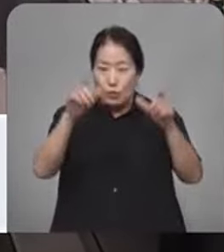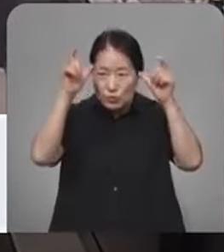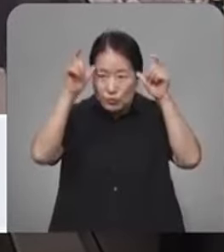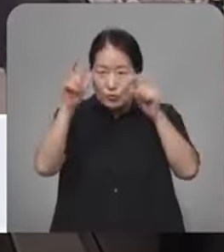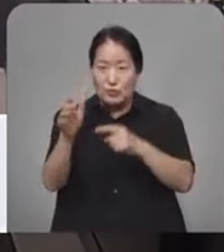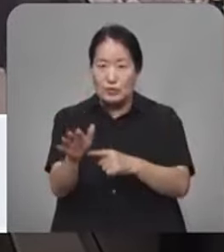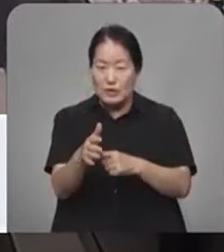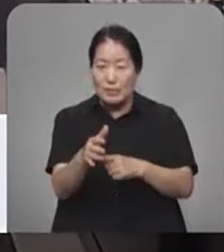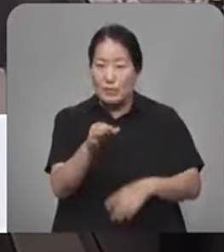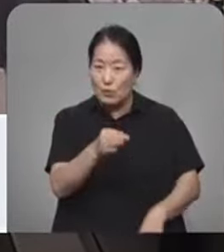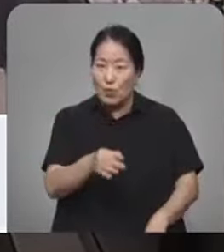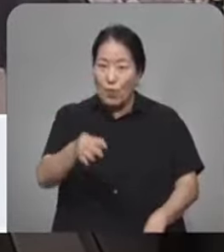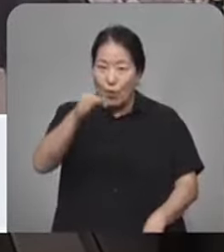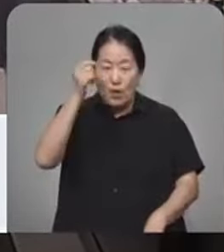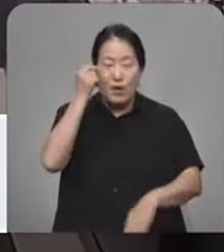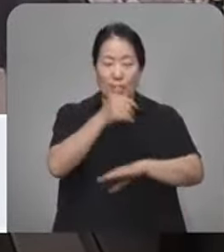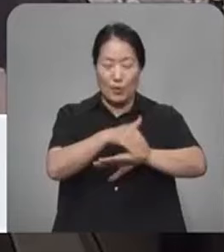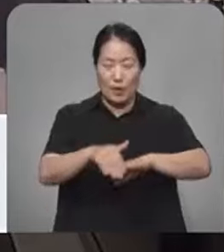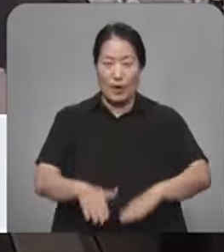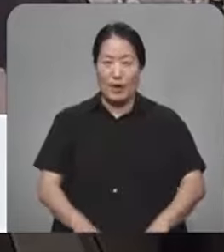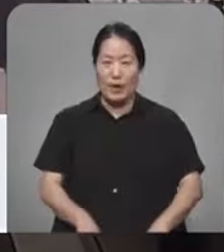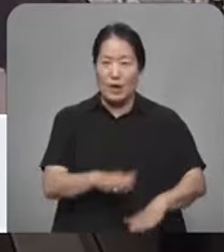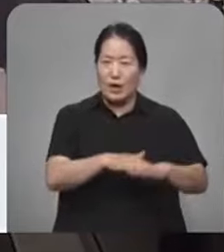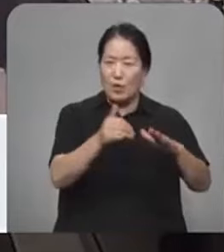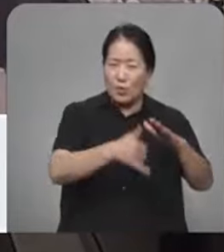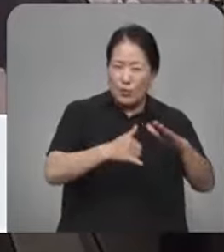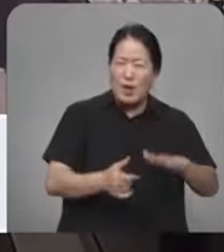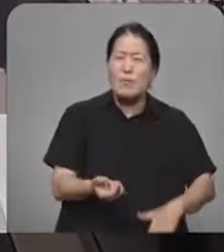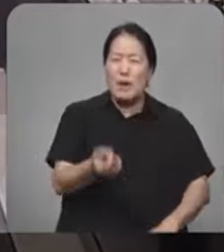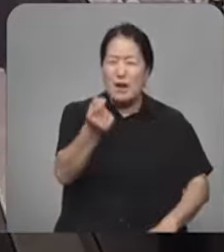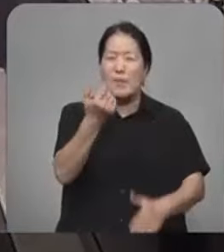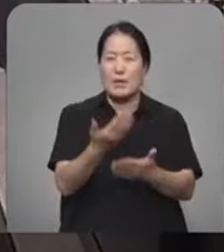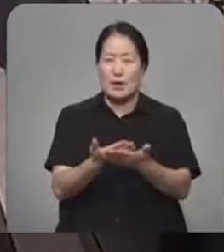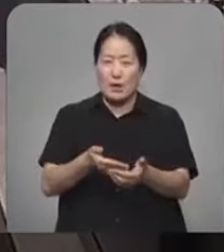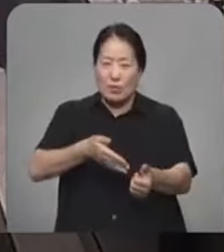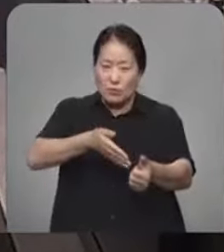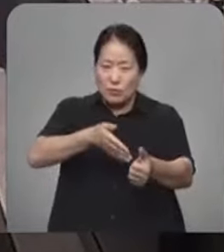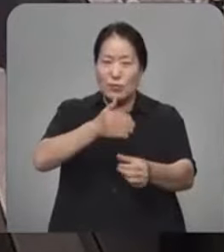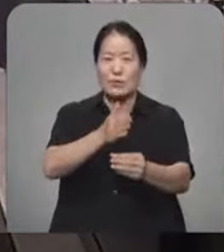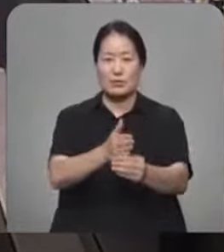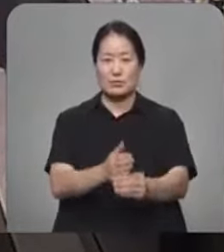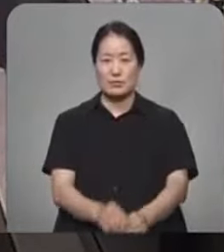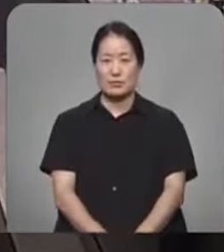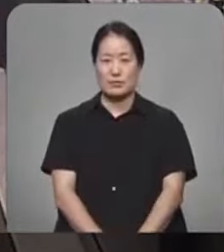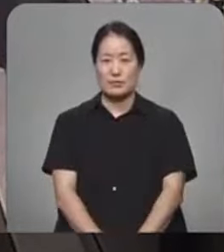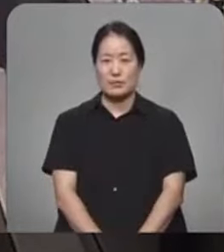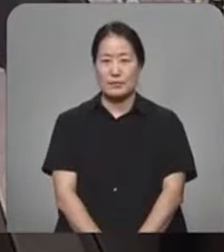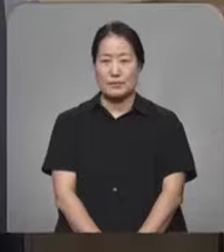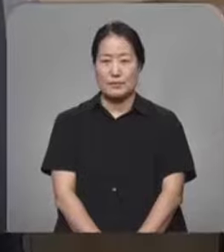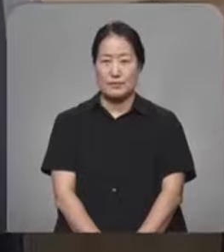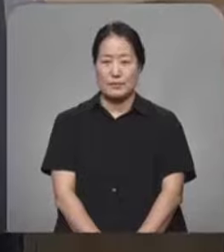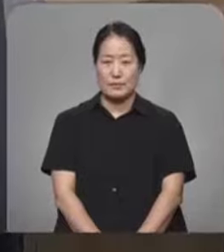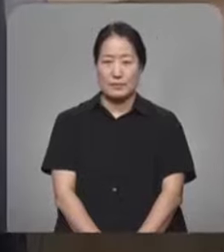방안인데요. 농민들은 조속한 시행을 요구하고 있습니다. 김문영 기자의 보도입니다.